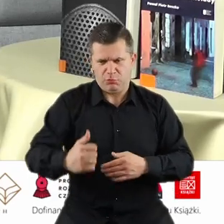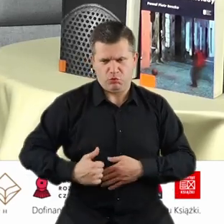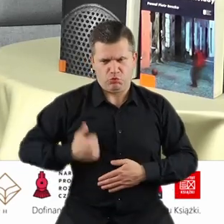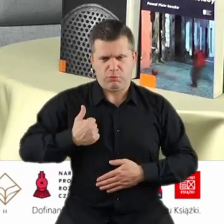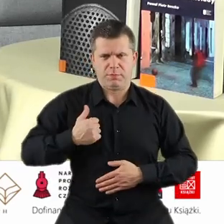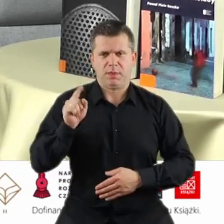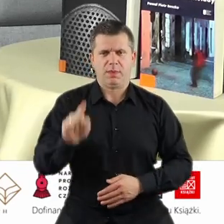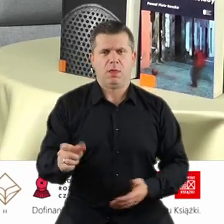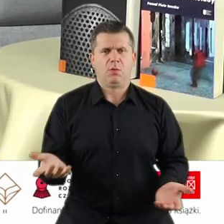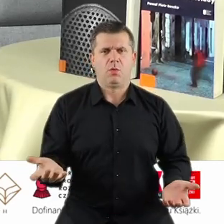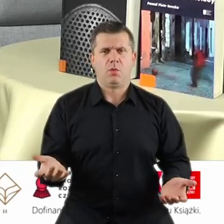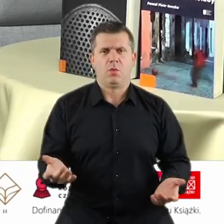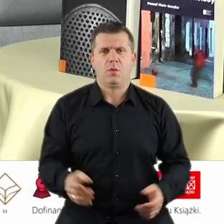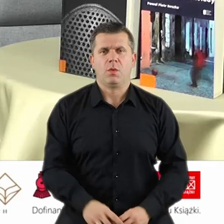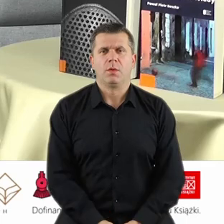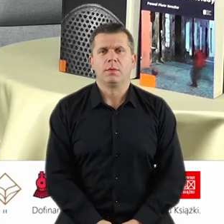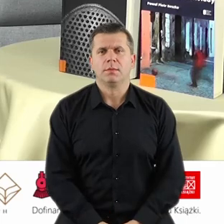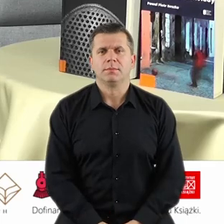być dumnym z tego.